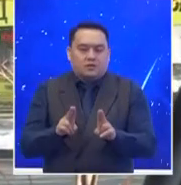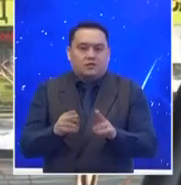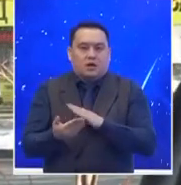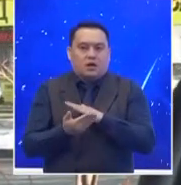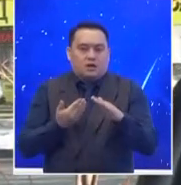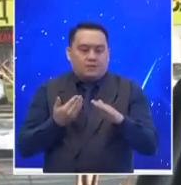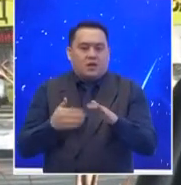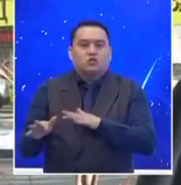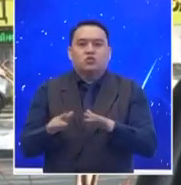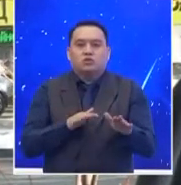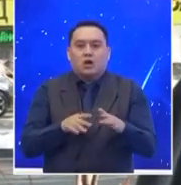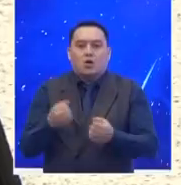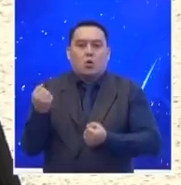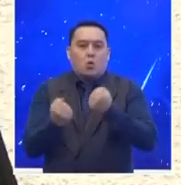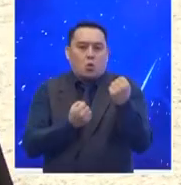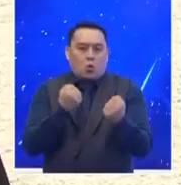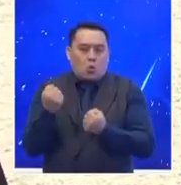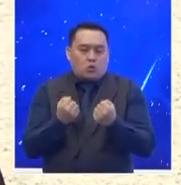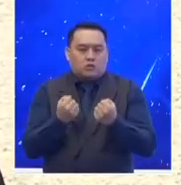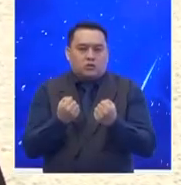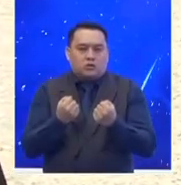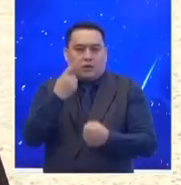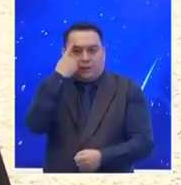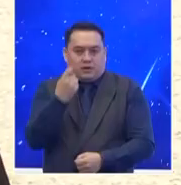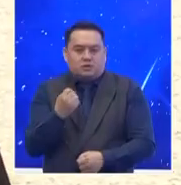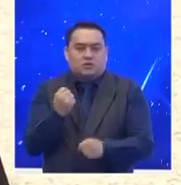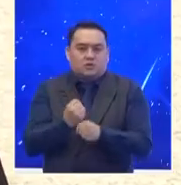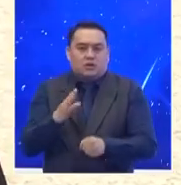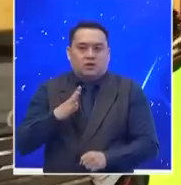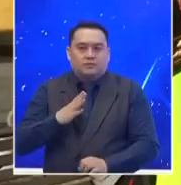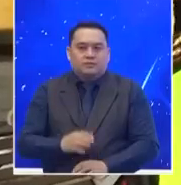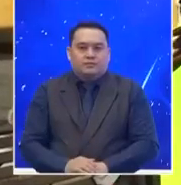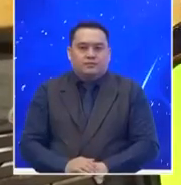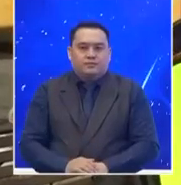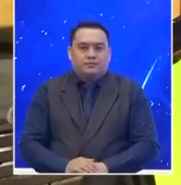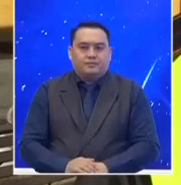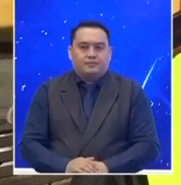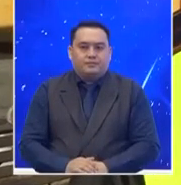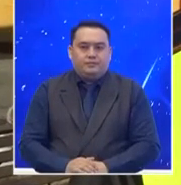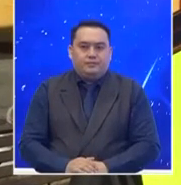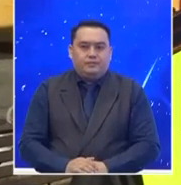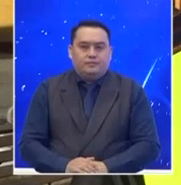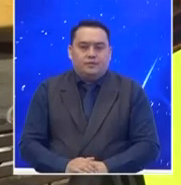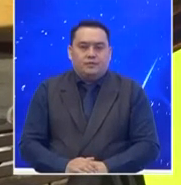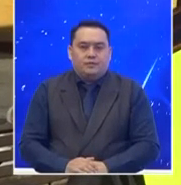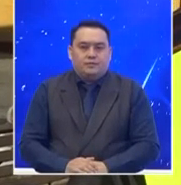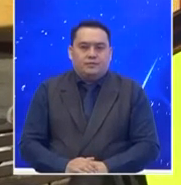шақырды. Шара аясында көлік тізгіндегендерге де ескерту жасалды. Водитель не пропустит